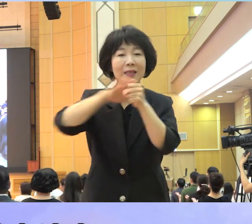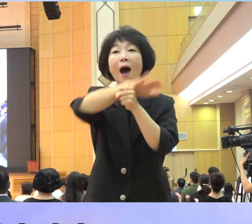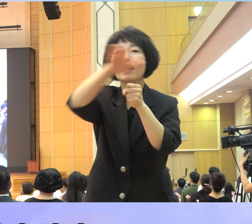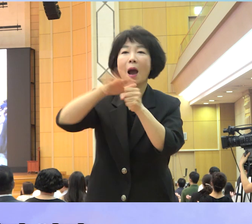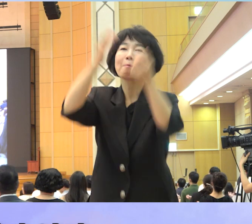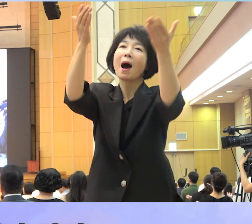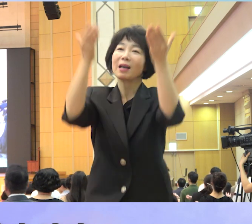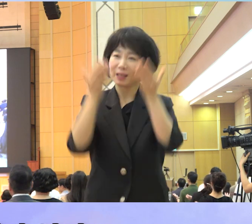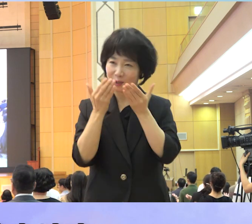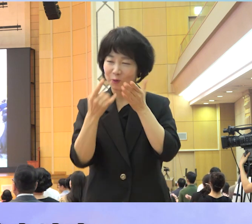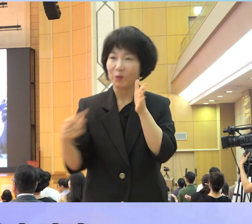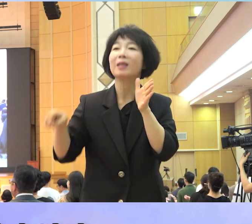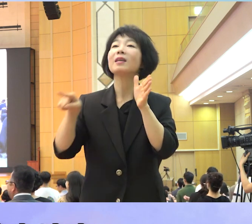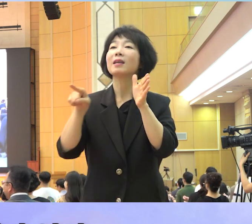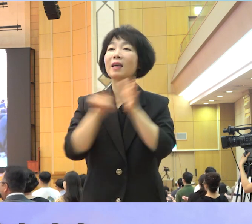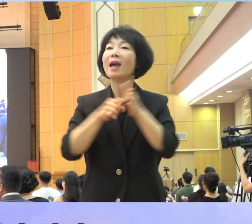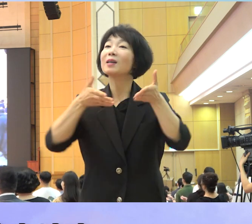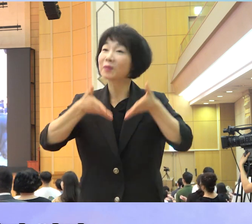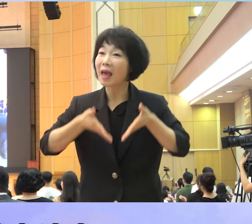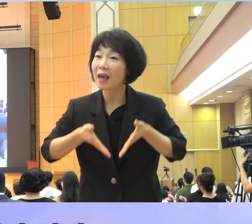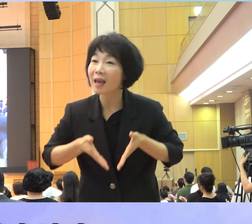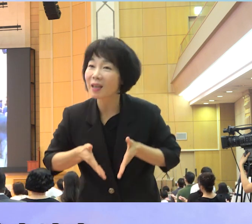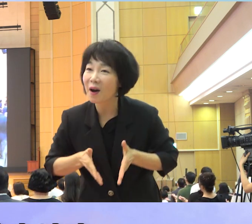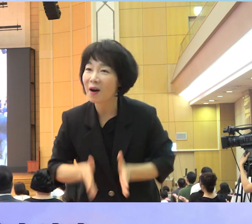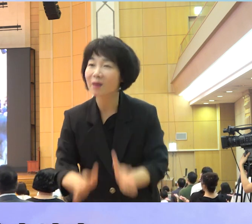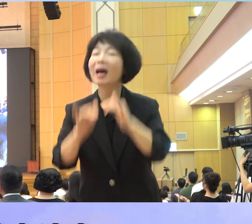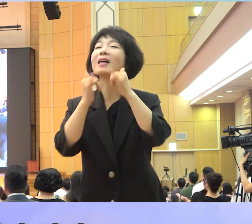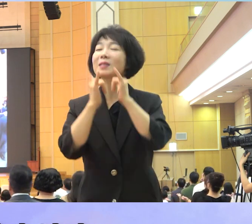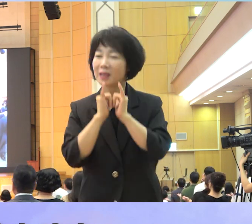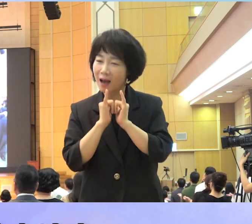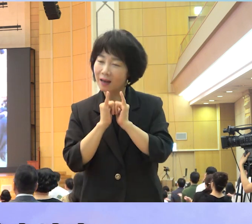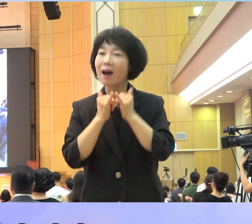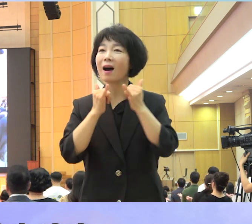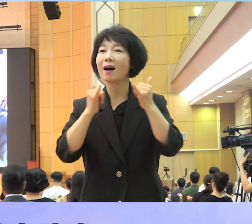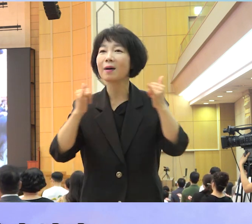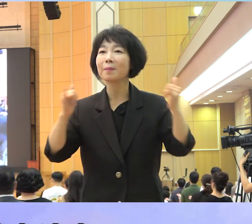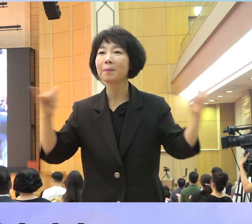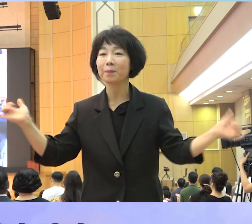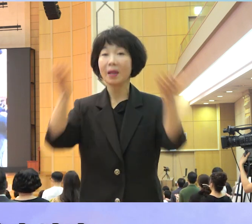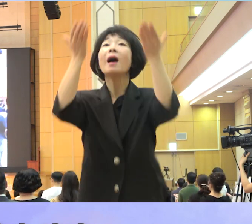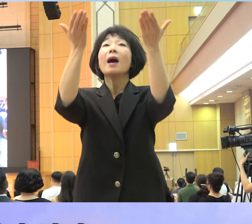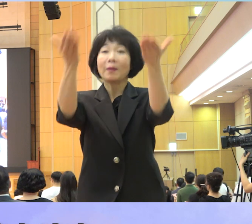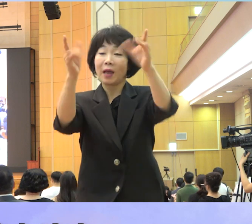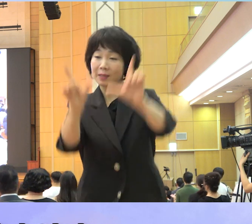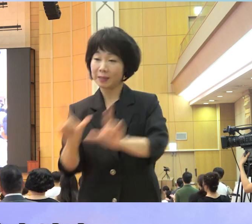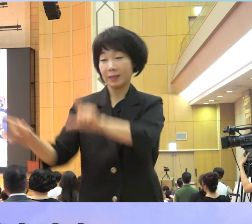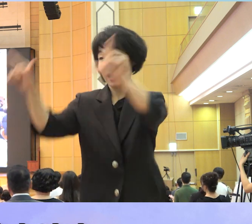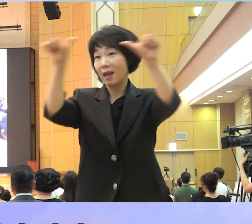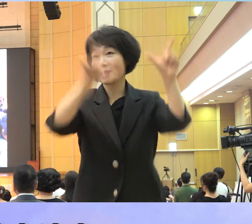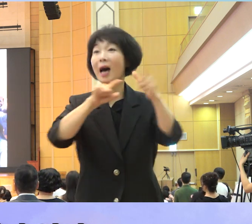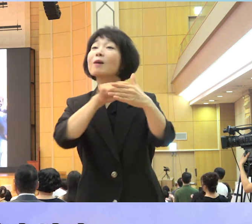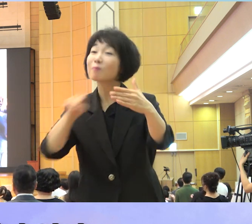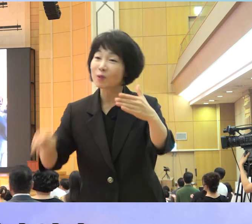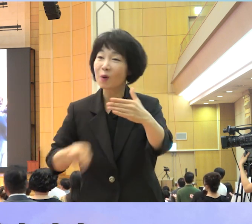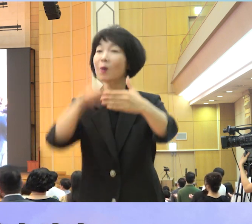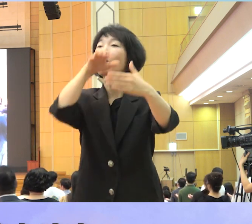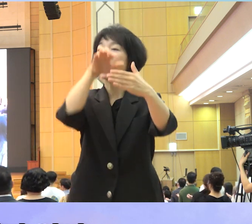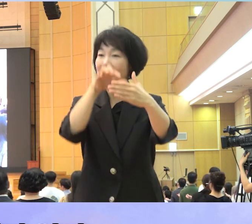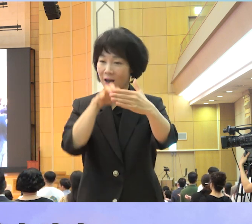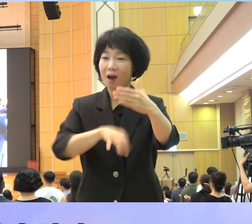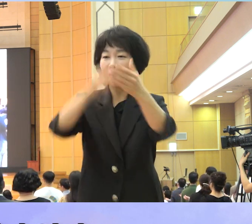당신은 사랑받기 위해 태어난 사람, 당신의